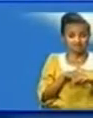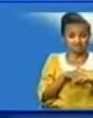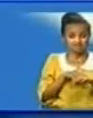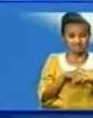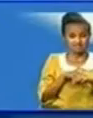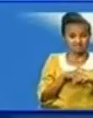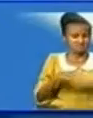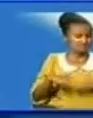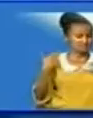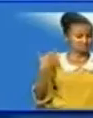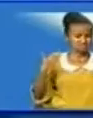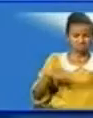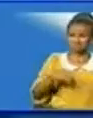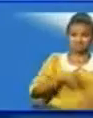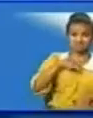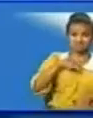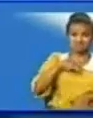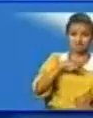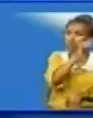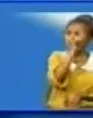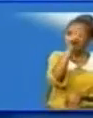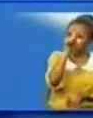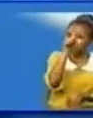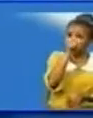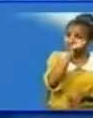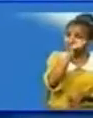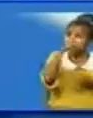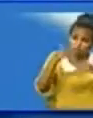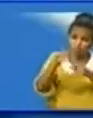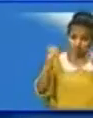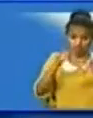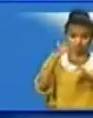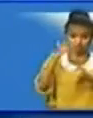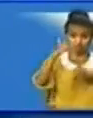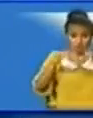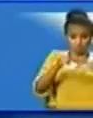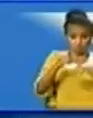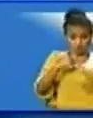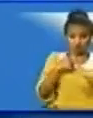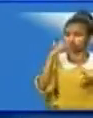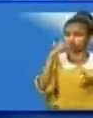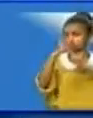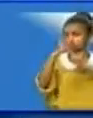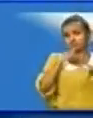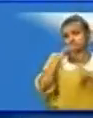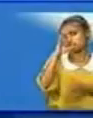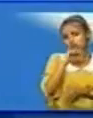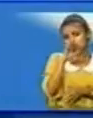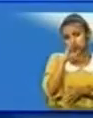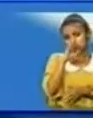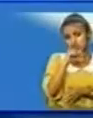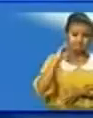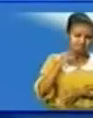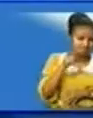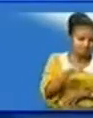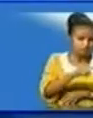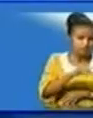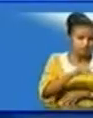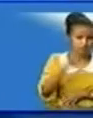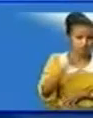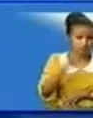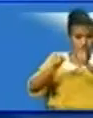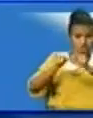ቋንቋ ይችላሉ የተለያየ ቦታ ስለሄዱ ወይ ካፌ ውስጥ የተቀመጡበት ቦታ ራቅር ካለ ያው ግዴታ በድምጽ አይደለም በምልክት ቋንቋ በምናወራበት